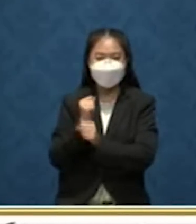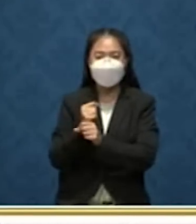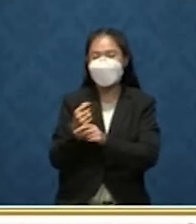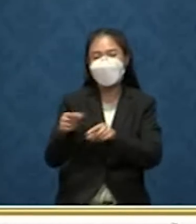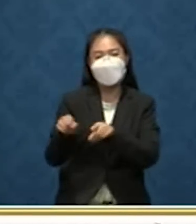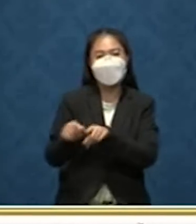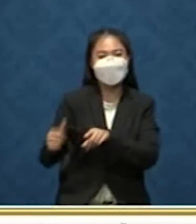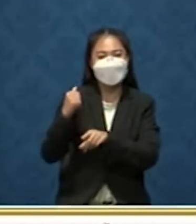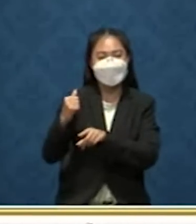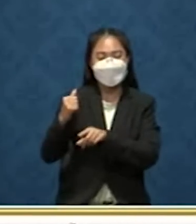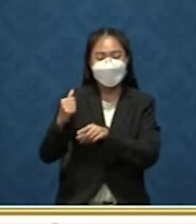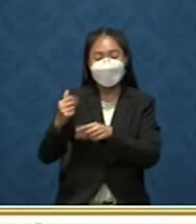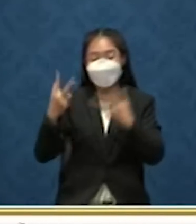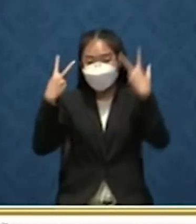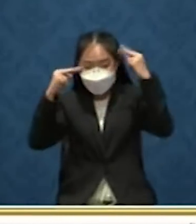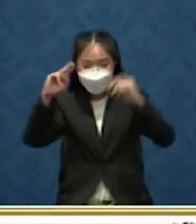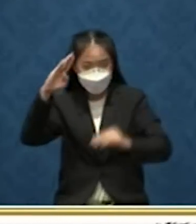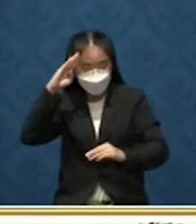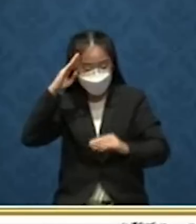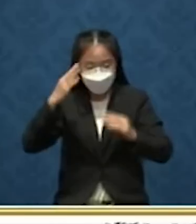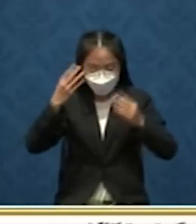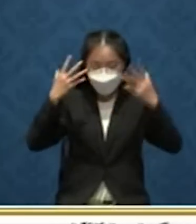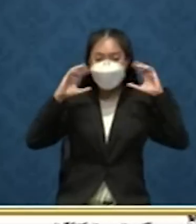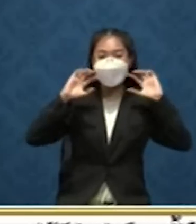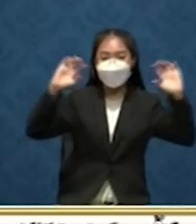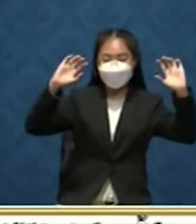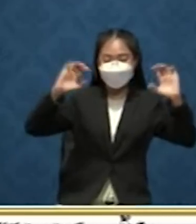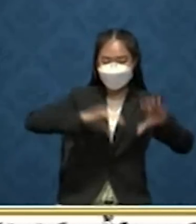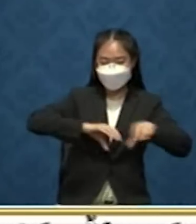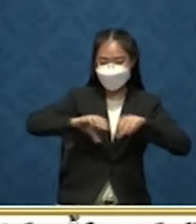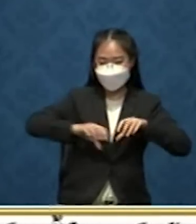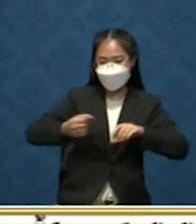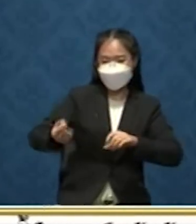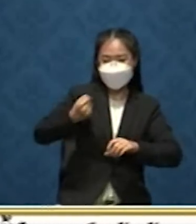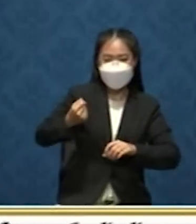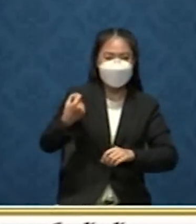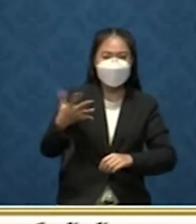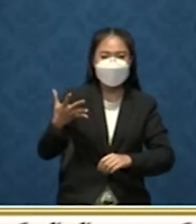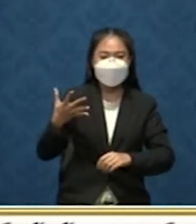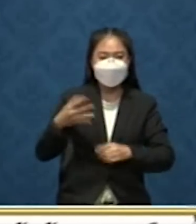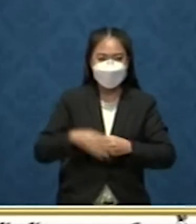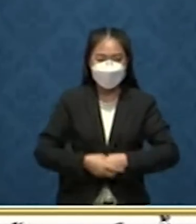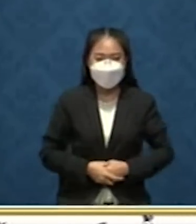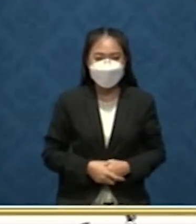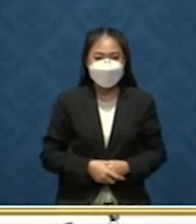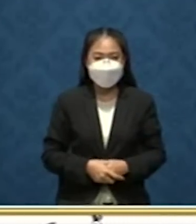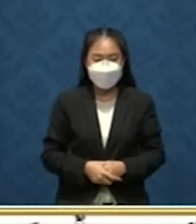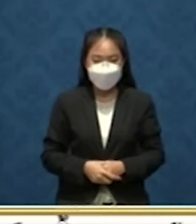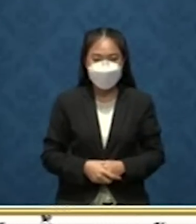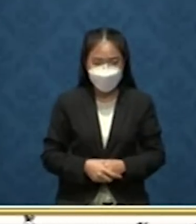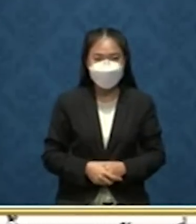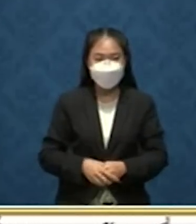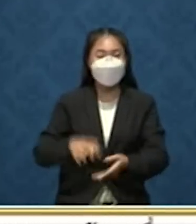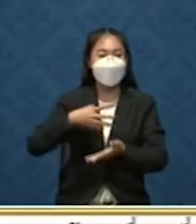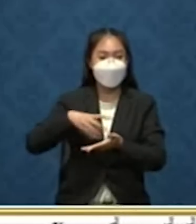ที่ซึ่งพณเองประยตและรัทบาลไม่เคยจะจัการอย่างจริจเลยท่านปทานครับจบไปแลวครั